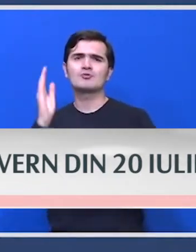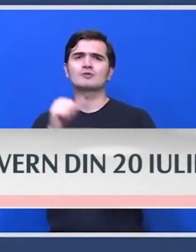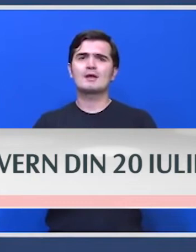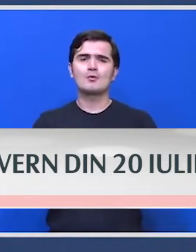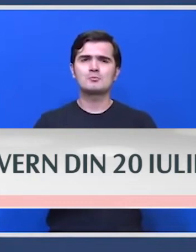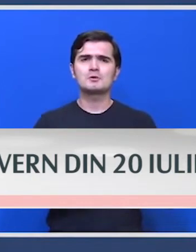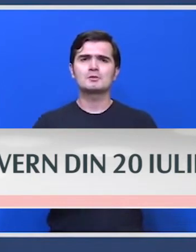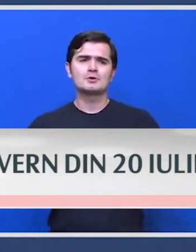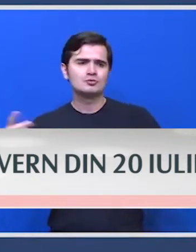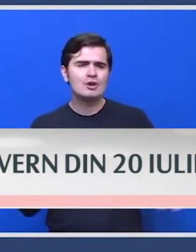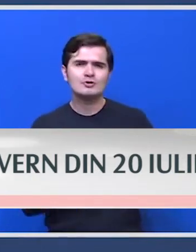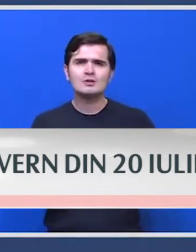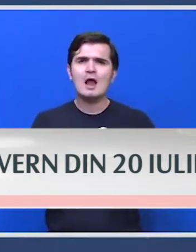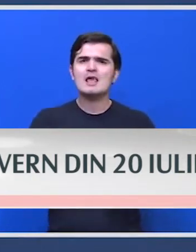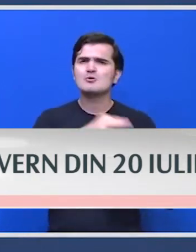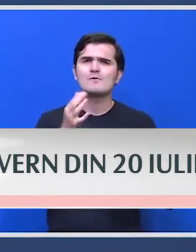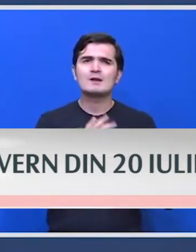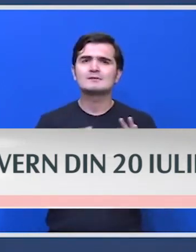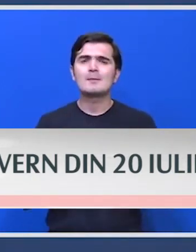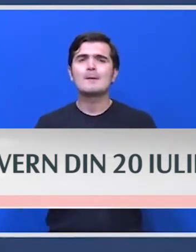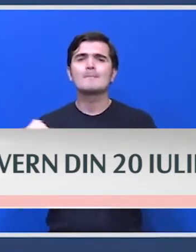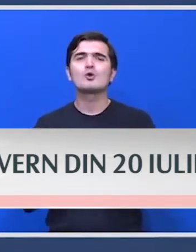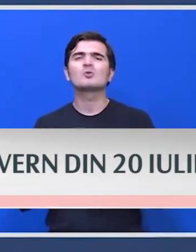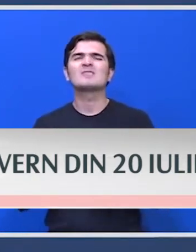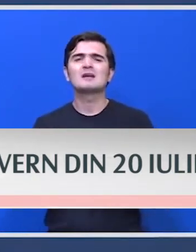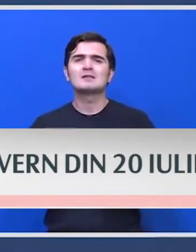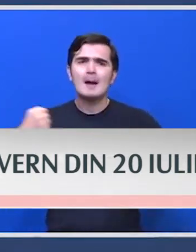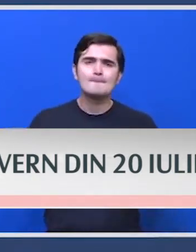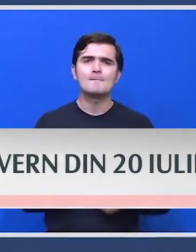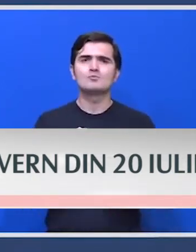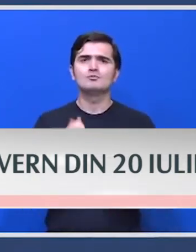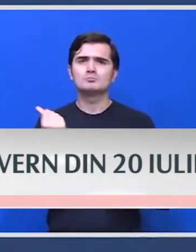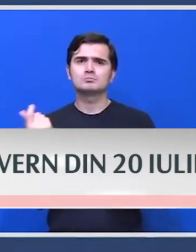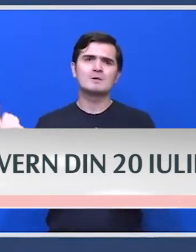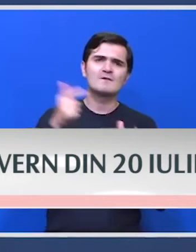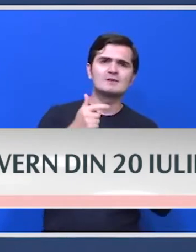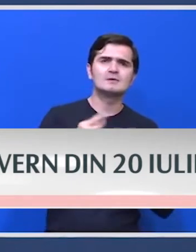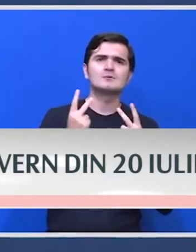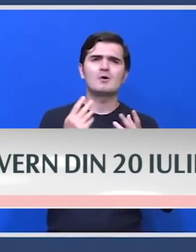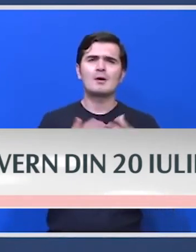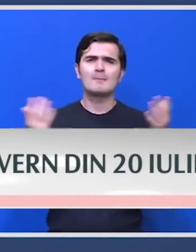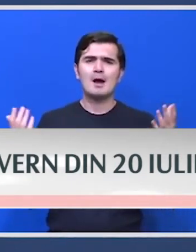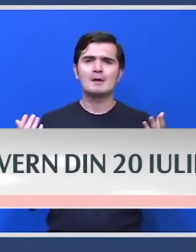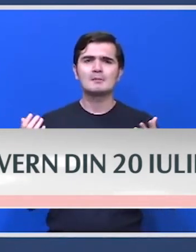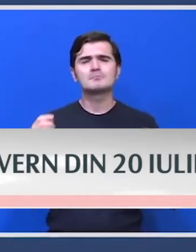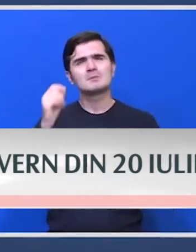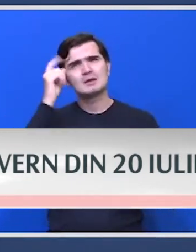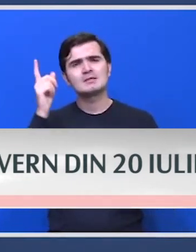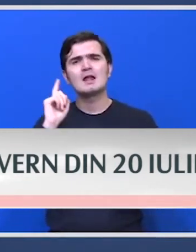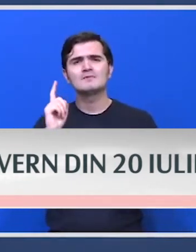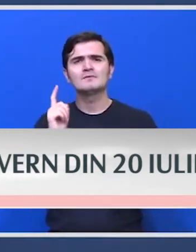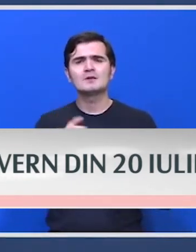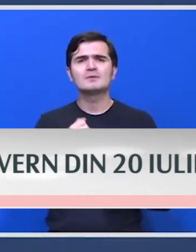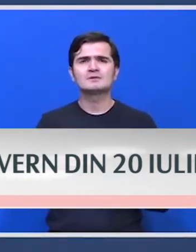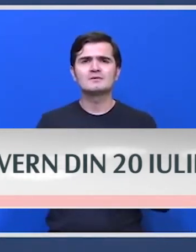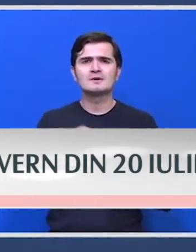Cercetarea, inovarea înseamnă, de fapt, productivitatea muncii, înseamnă investiții cu valoare mare adăugată, în mod ideal generate de